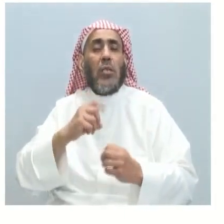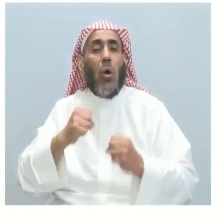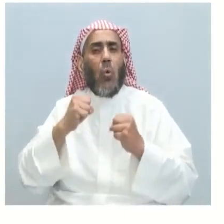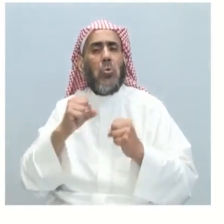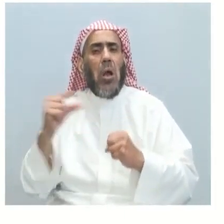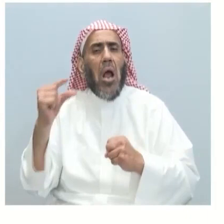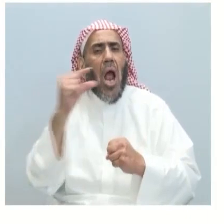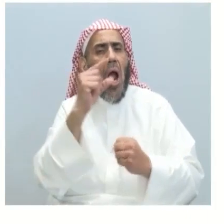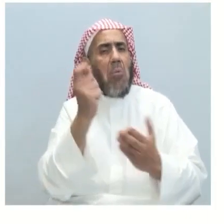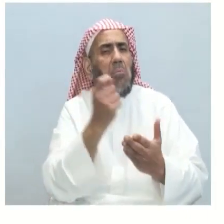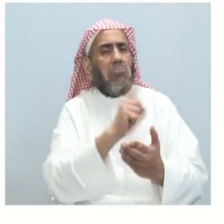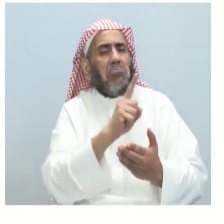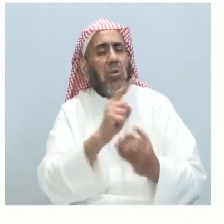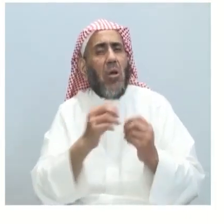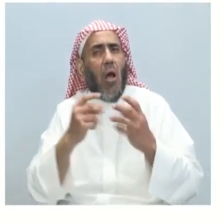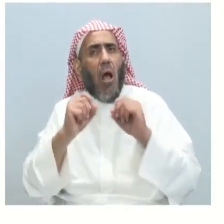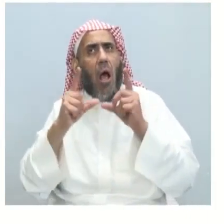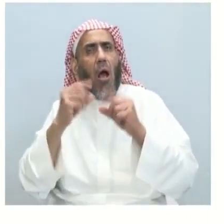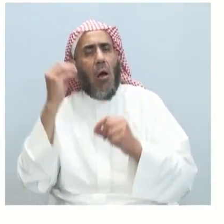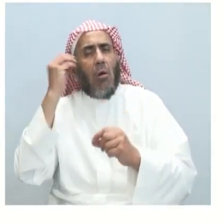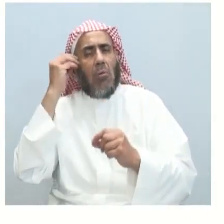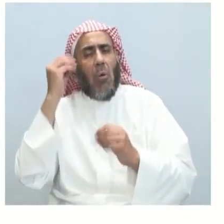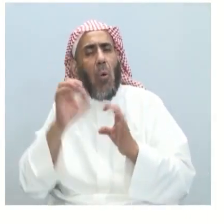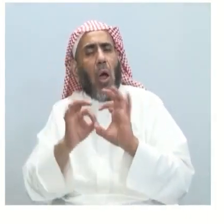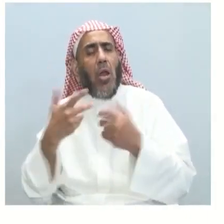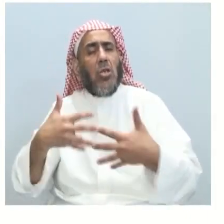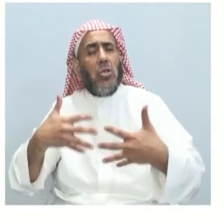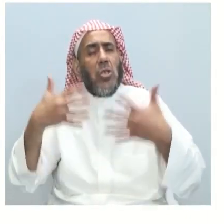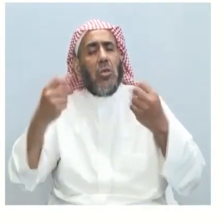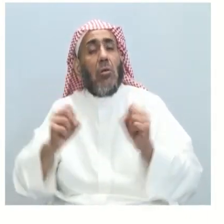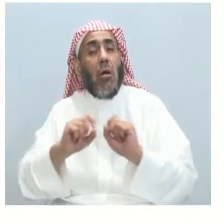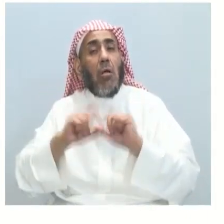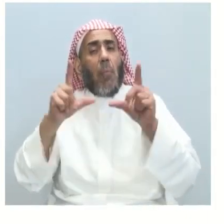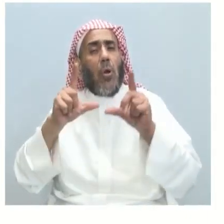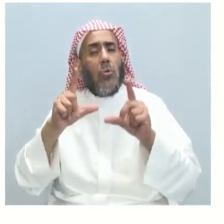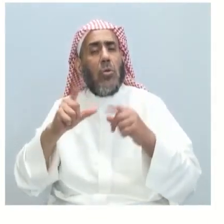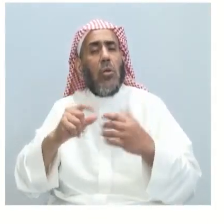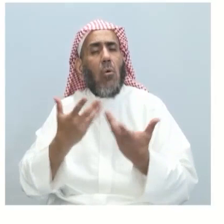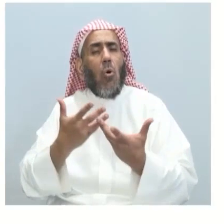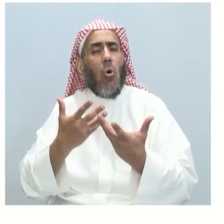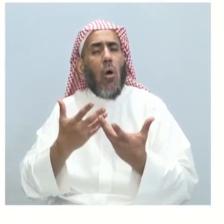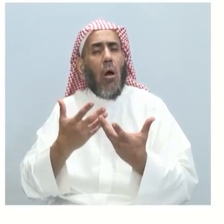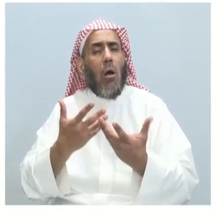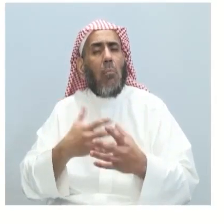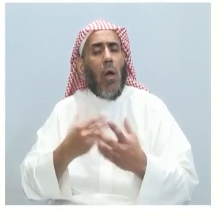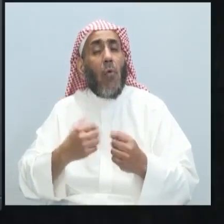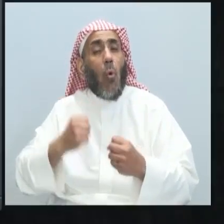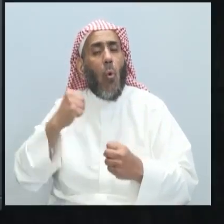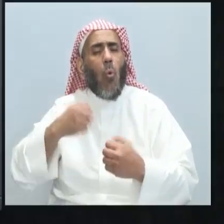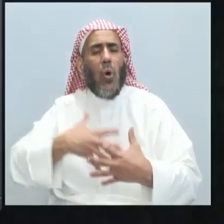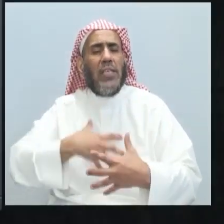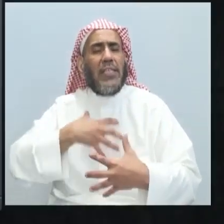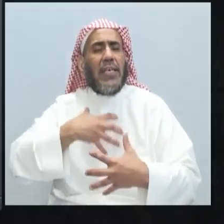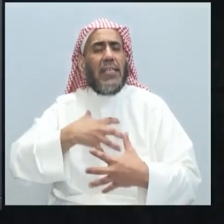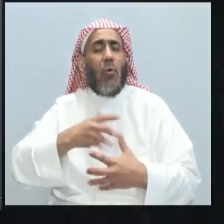كان يعني معنى اقتنع بمدرسه التحليل نفسي وقالوا ان الشعر الشاعر يبرز اذا كان في لقوه عاطفته